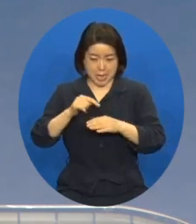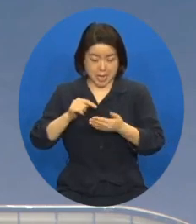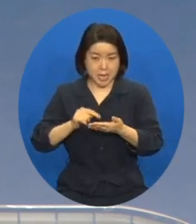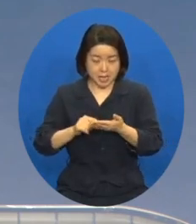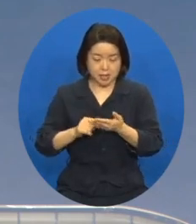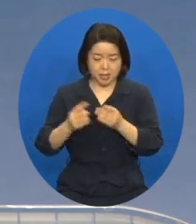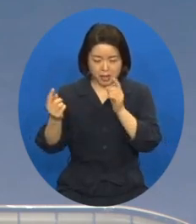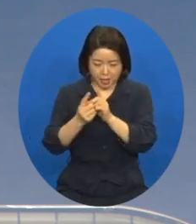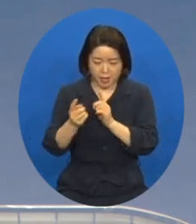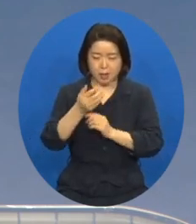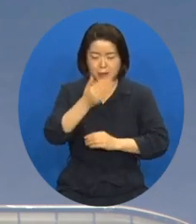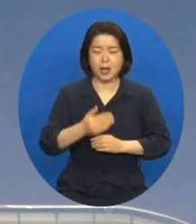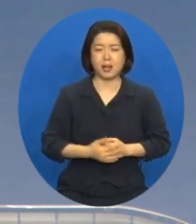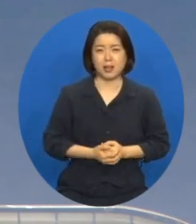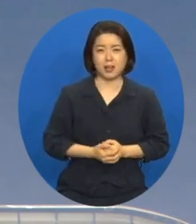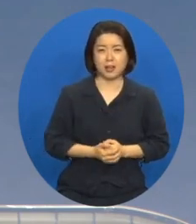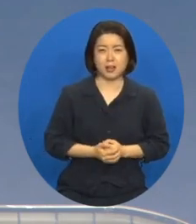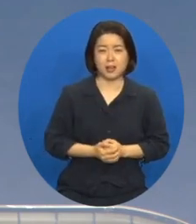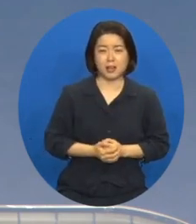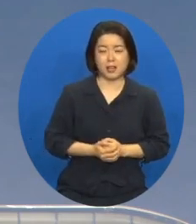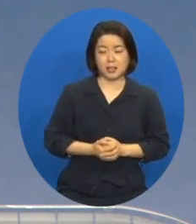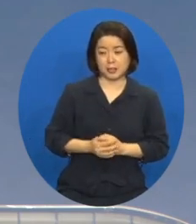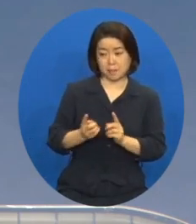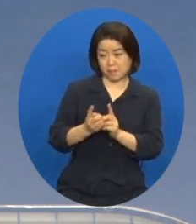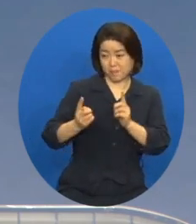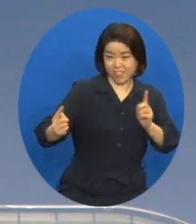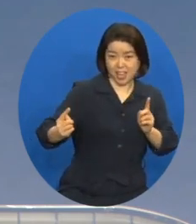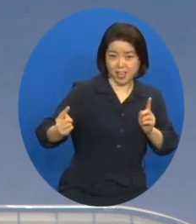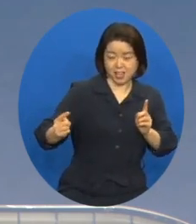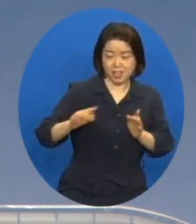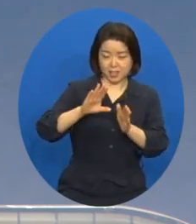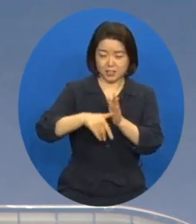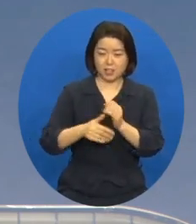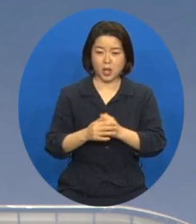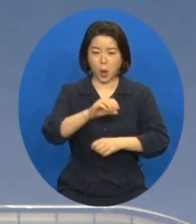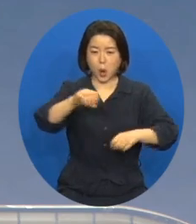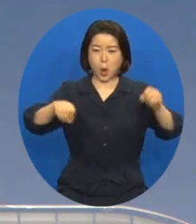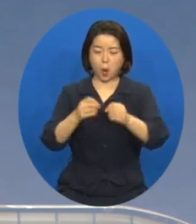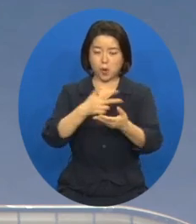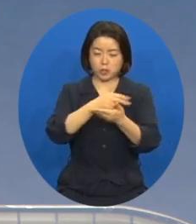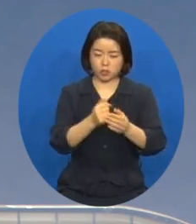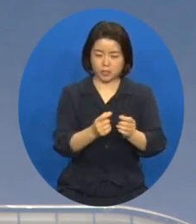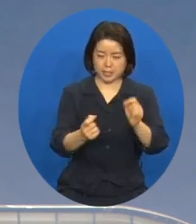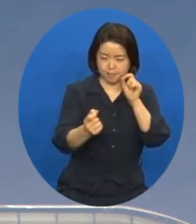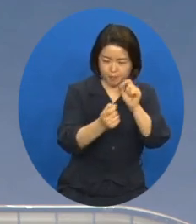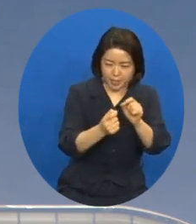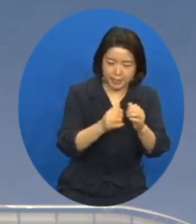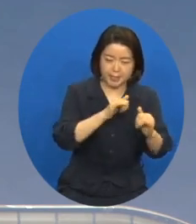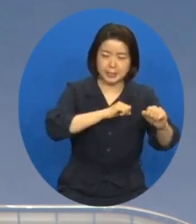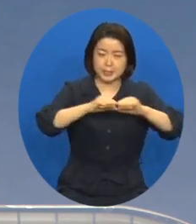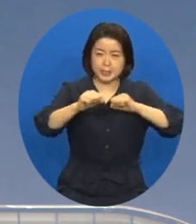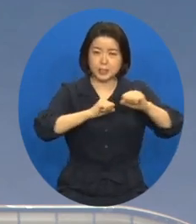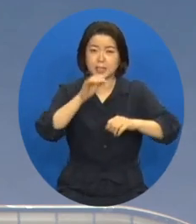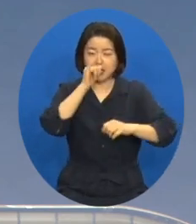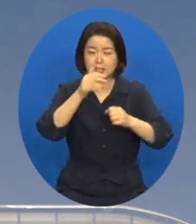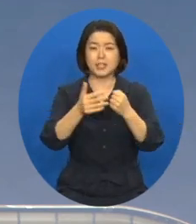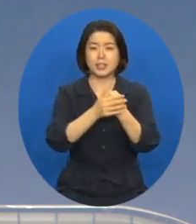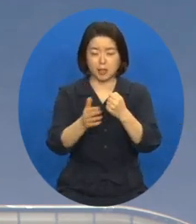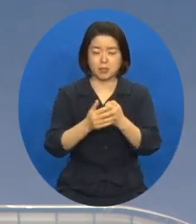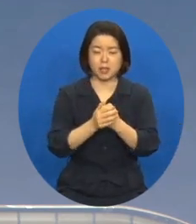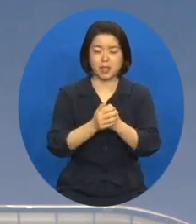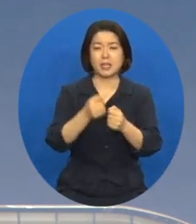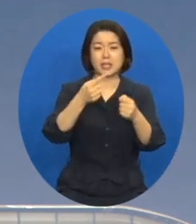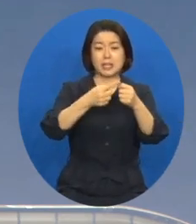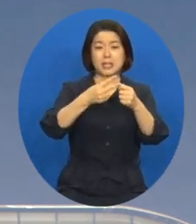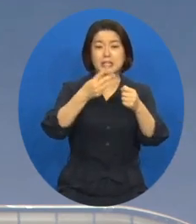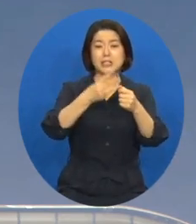그래서 교회에서 이 비대면 시대에 오히려 주님과 더 가까워지는 역사가 있도록 하기 위해서 세 가지를 시작을